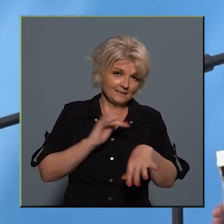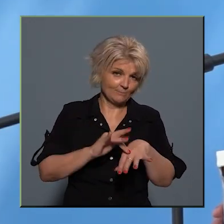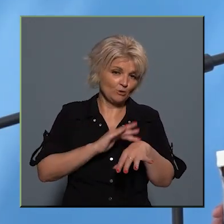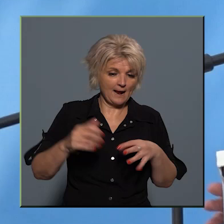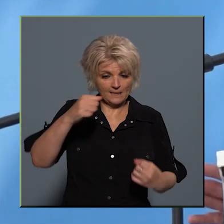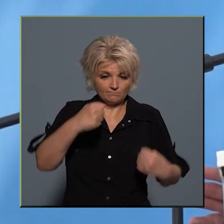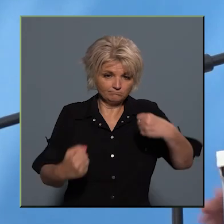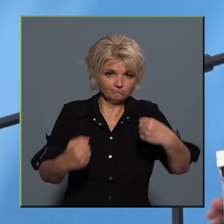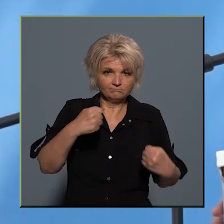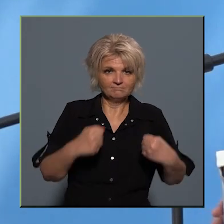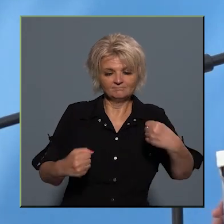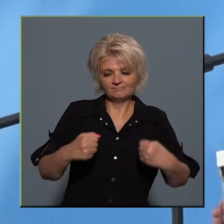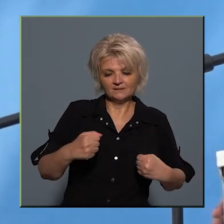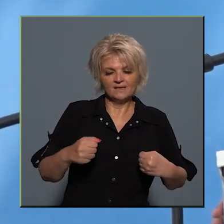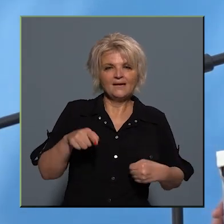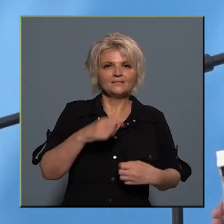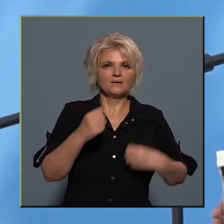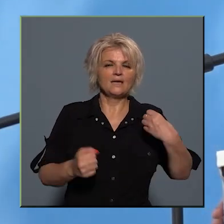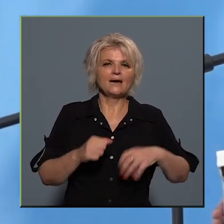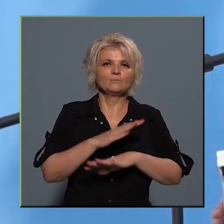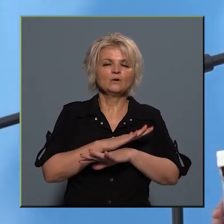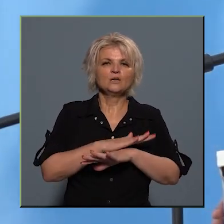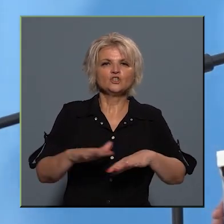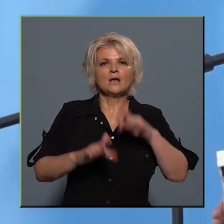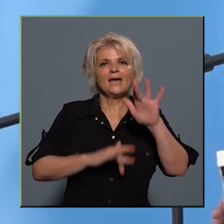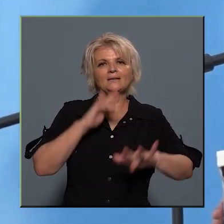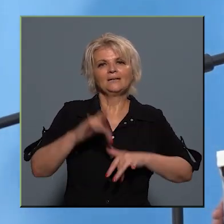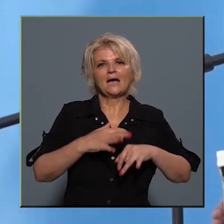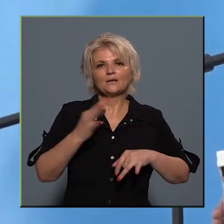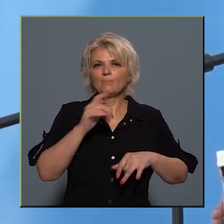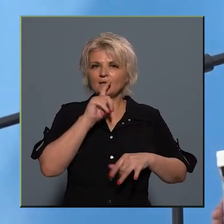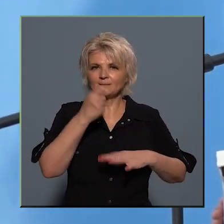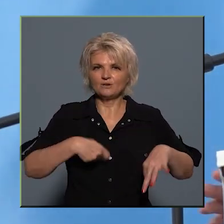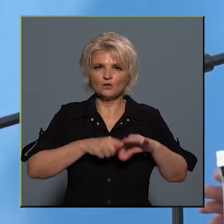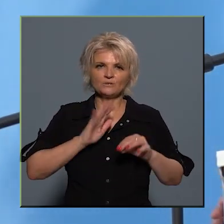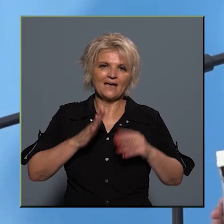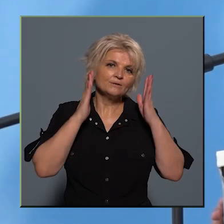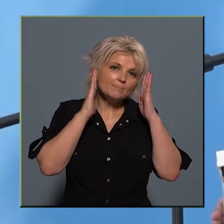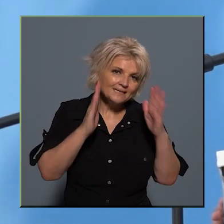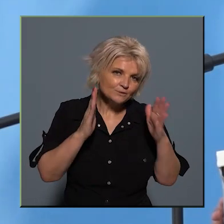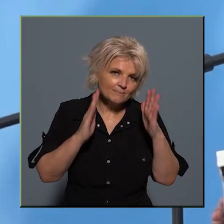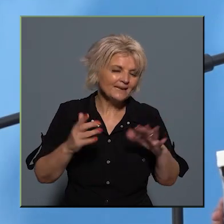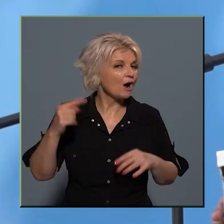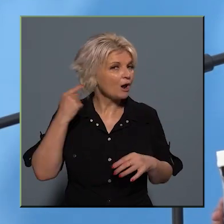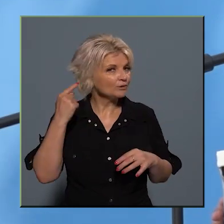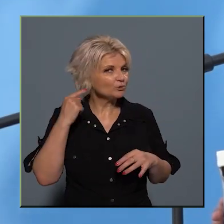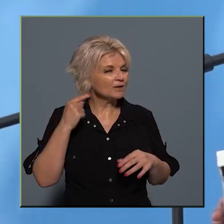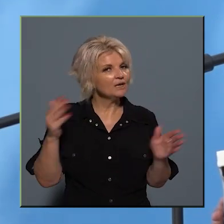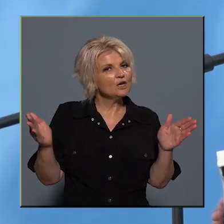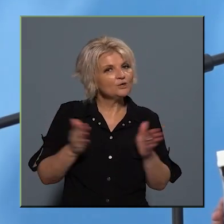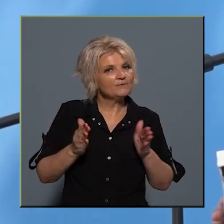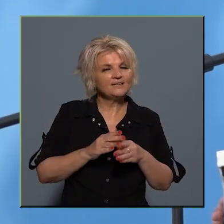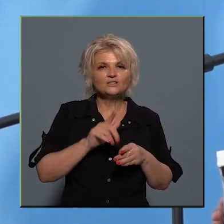próbálni. Tényleg ez a jármű sajnos csak néhány napot tölt itt Magyarországon, de bízunk benne, hogy ugye, hogy hallottuk, tényleg a rövidesen